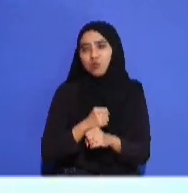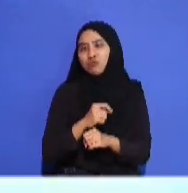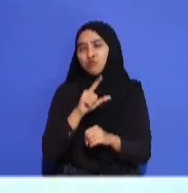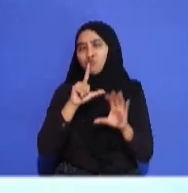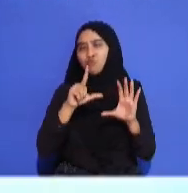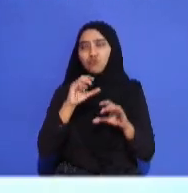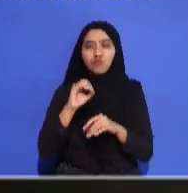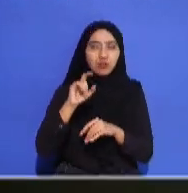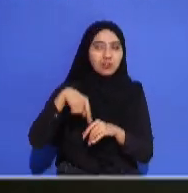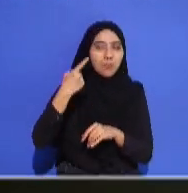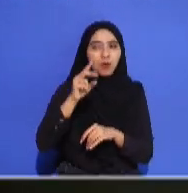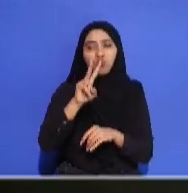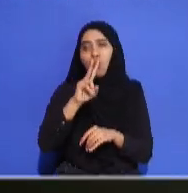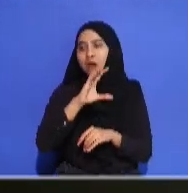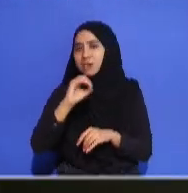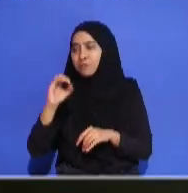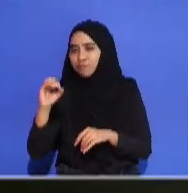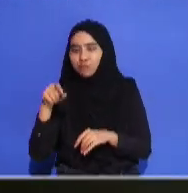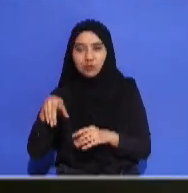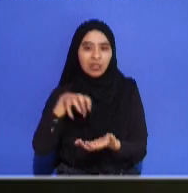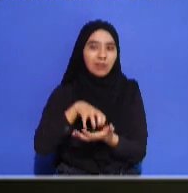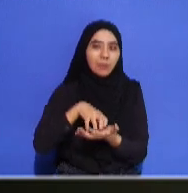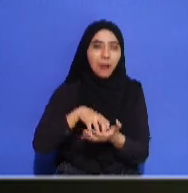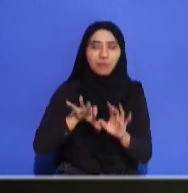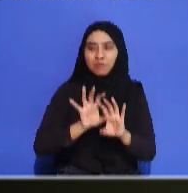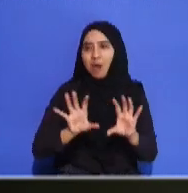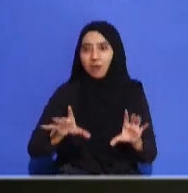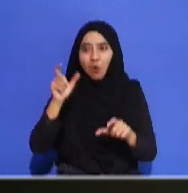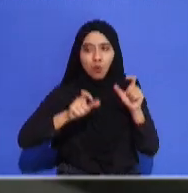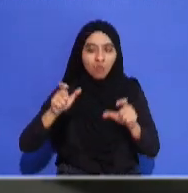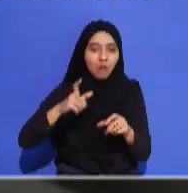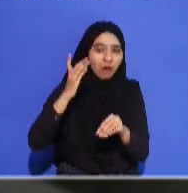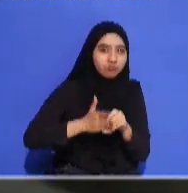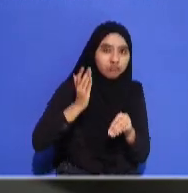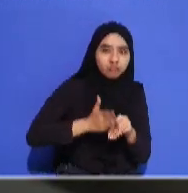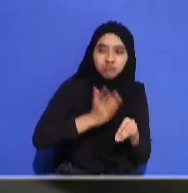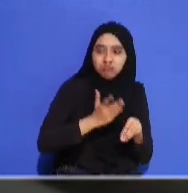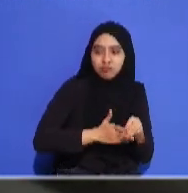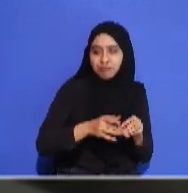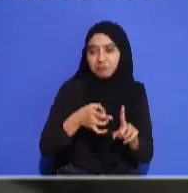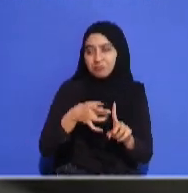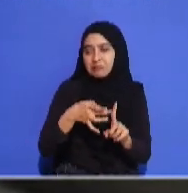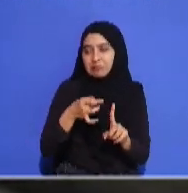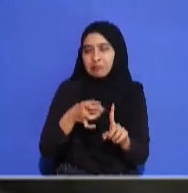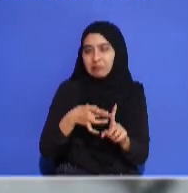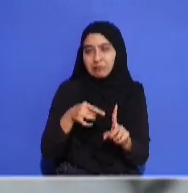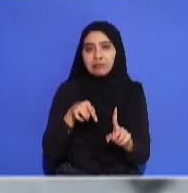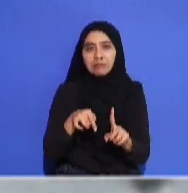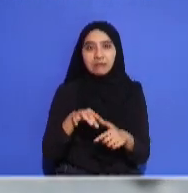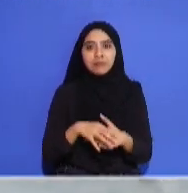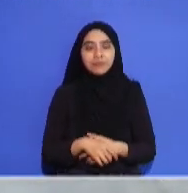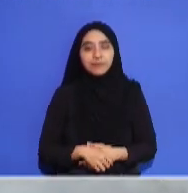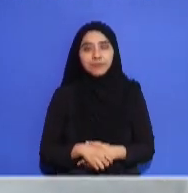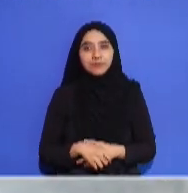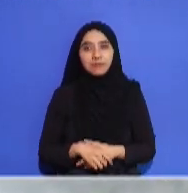ing taun 2000-an. Ing papan menika wonten puluhan pengrajin ingkang gantungaken gesangipun saking usaha menika.